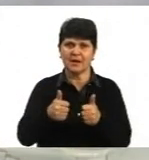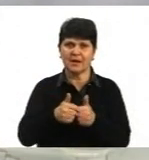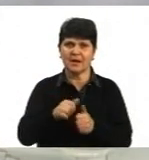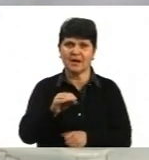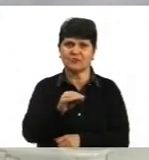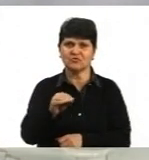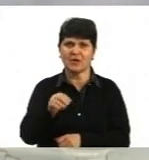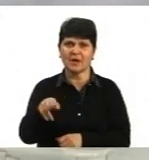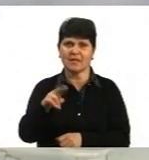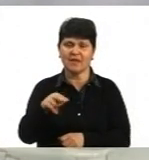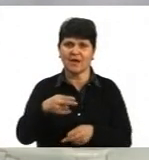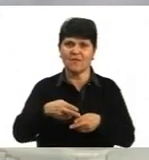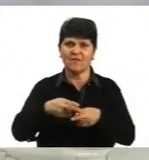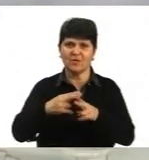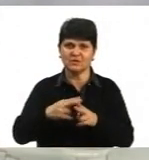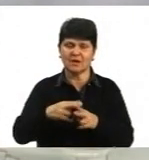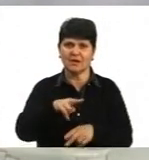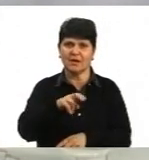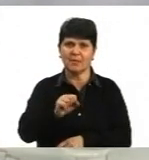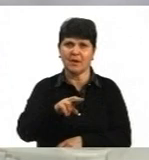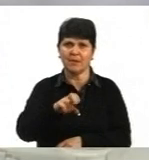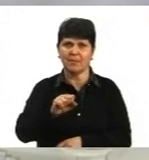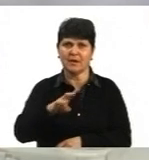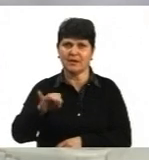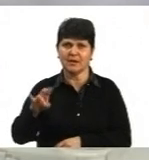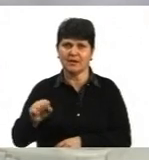ринків Папаніна і Привокзального. Я правильно розумію вас? Ну,